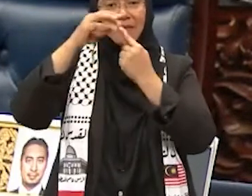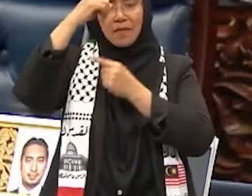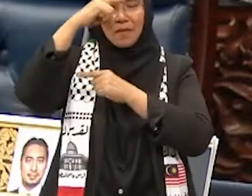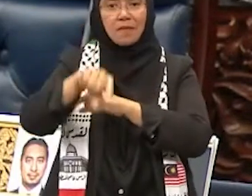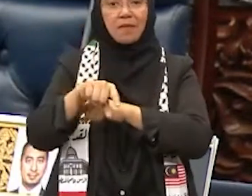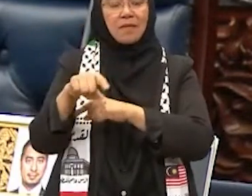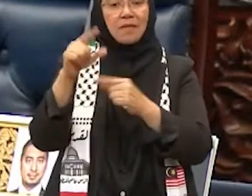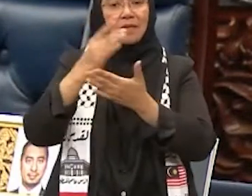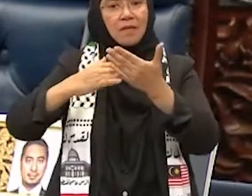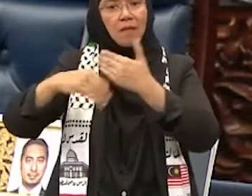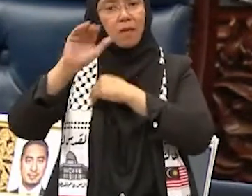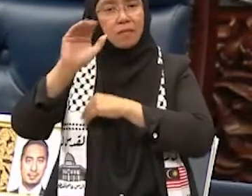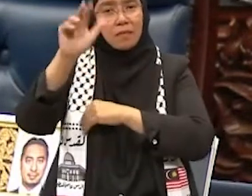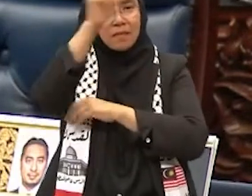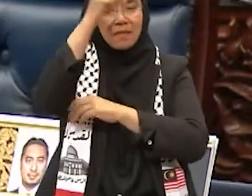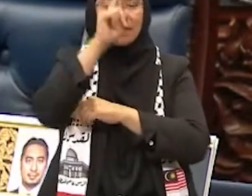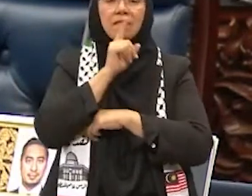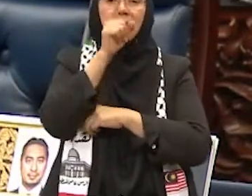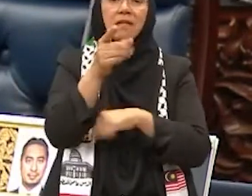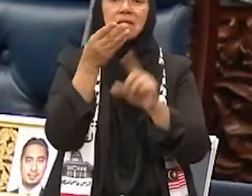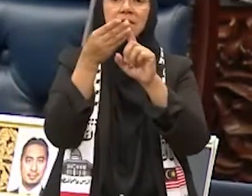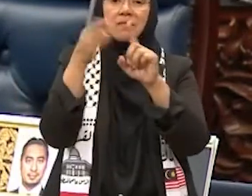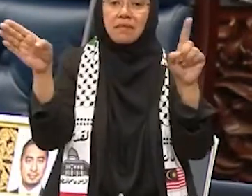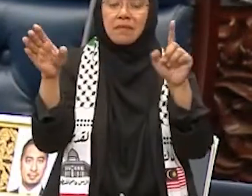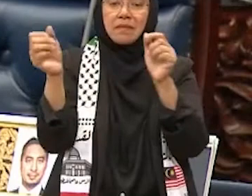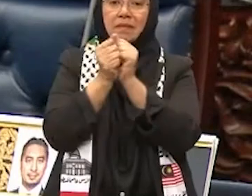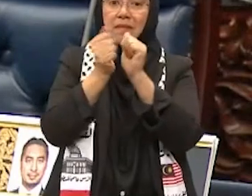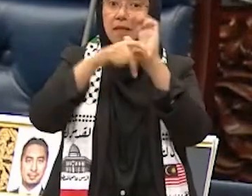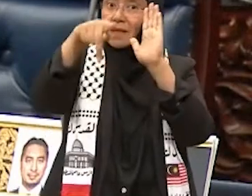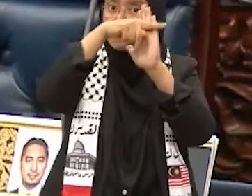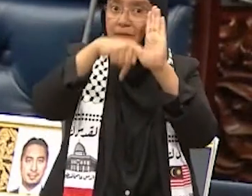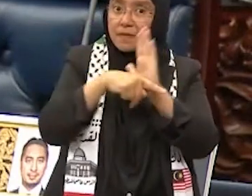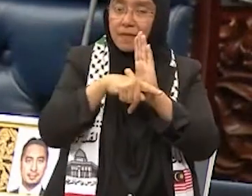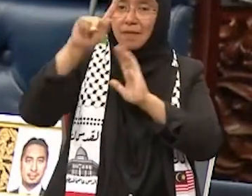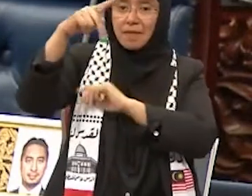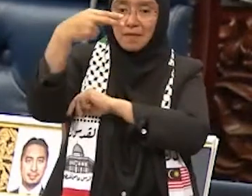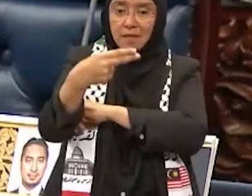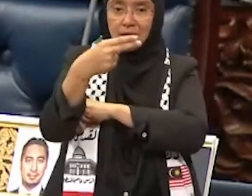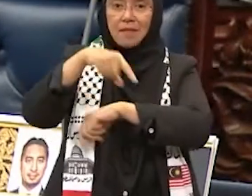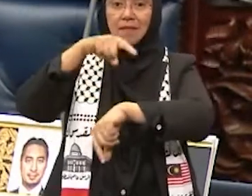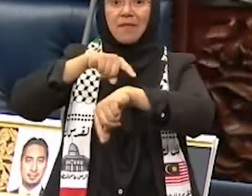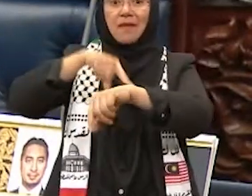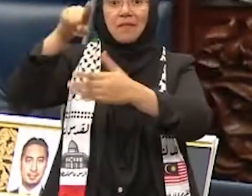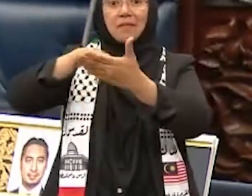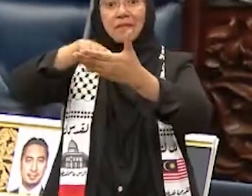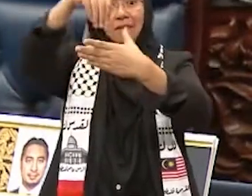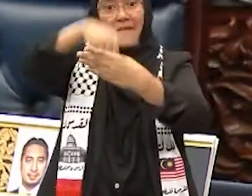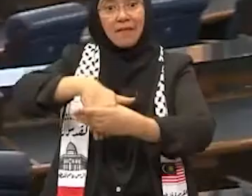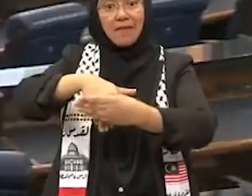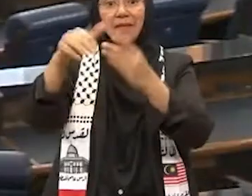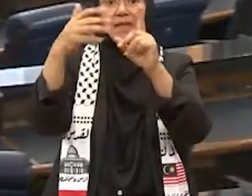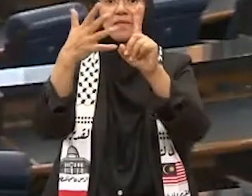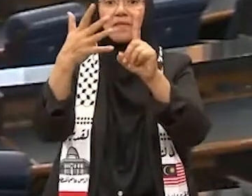ianya nyata bercanggah dengan prinsip demokrasi dan janji Manifesto pakatan Harapan pada pru1 terima kasih yang berhormat